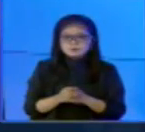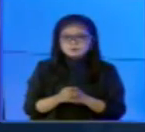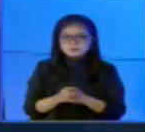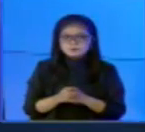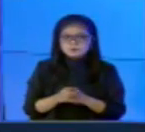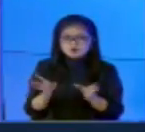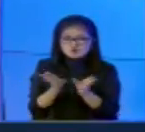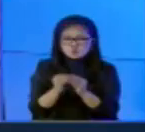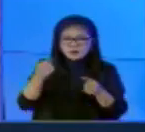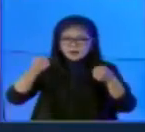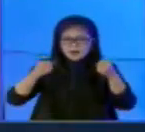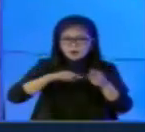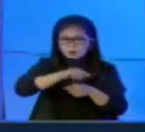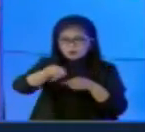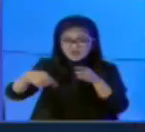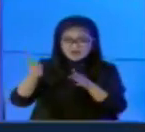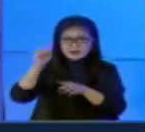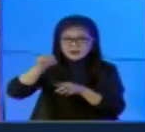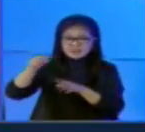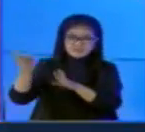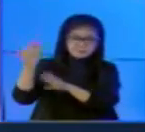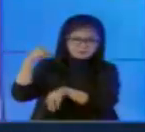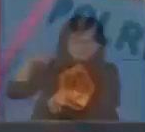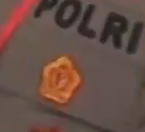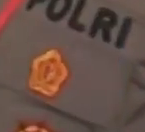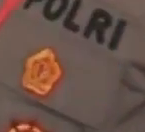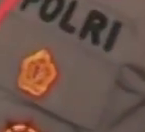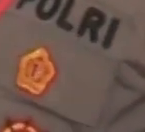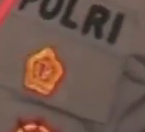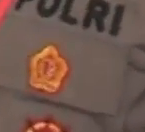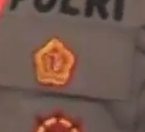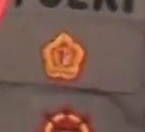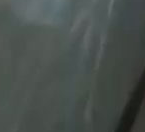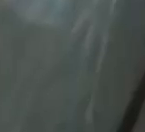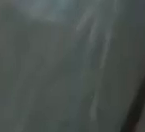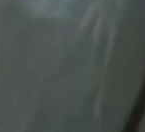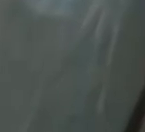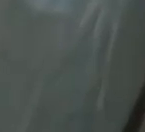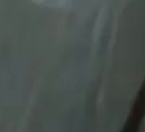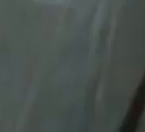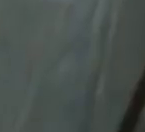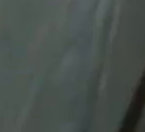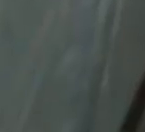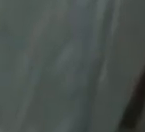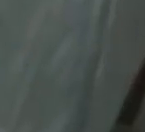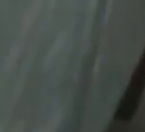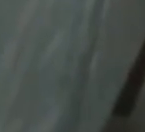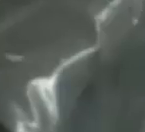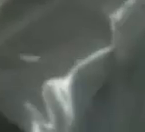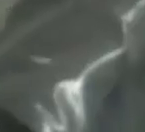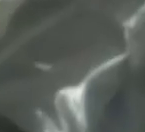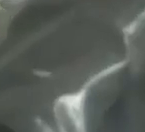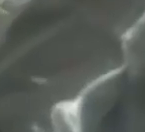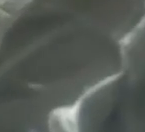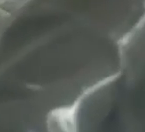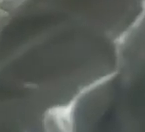Sejumlah kendaraan diarahkan putar arah kembali menuju daerah asal. Pos Sarang di Kabupaten Rembang, Jawa